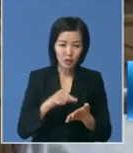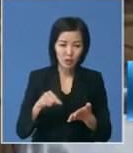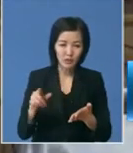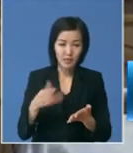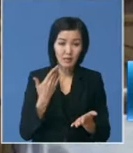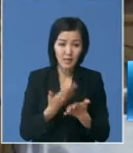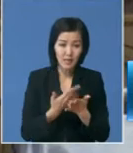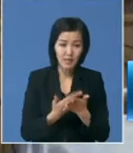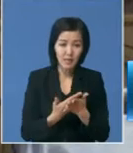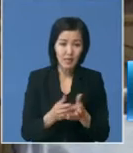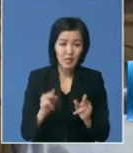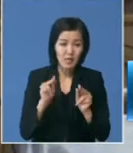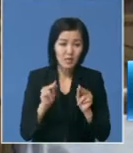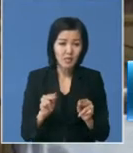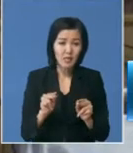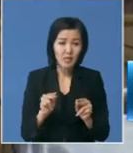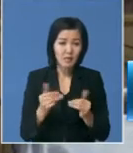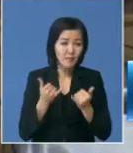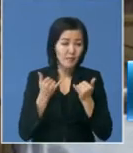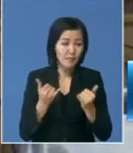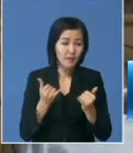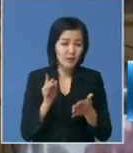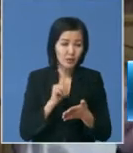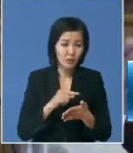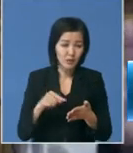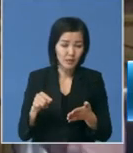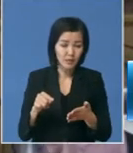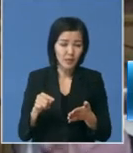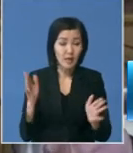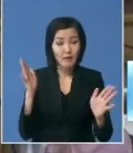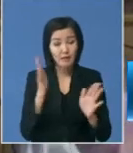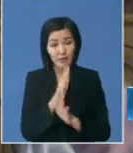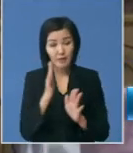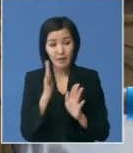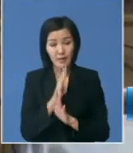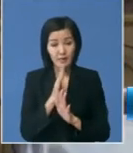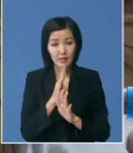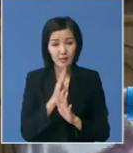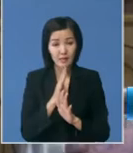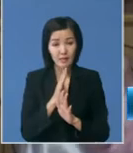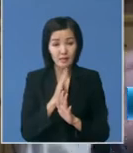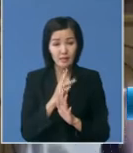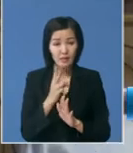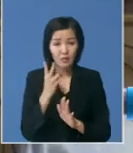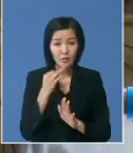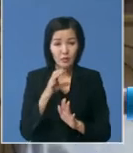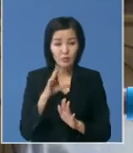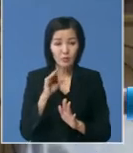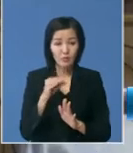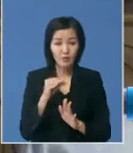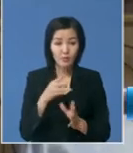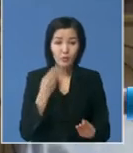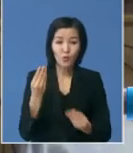Дәлелді, сыпайы жазады. Ал табиғатынан өзі қызмінезді. Нүсіпбаймен әзілескен өзі қанда